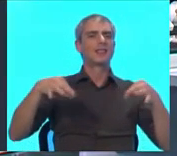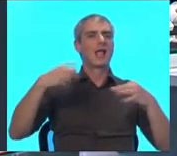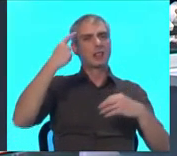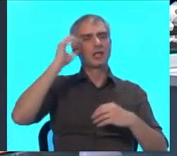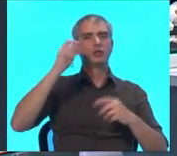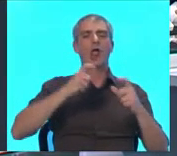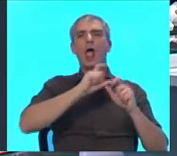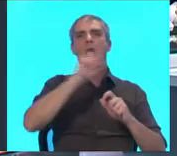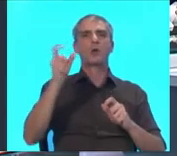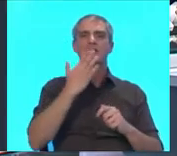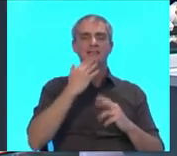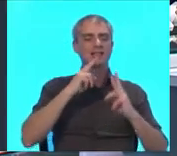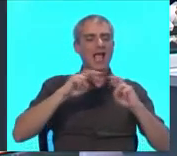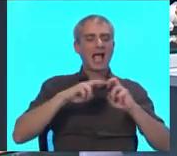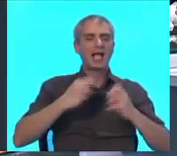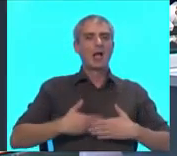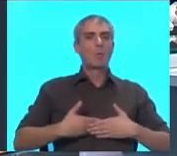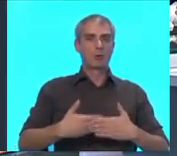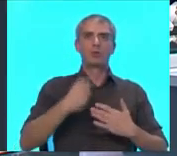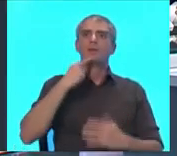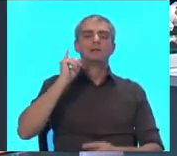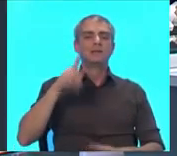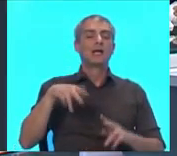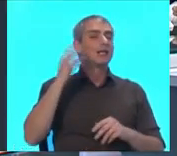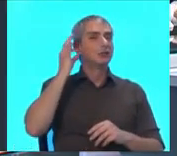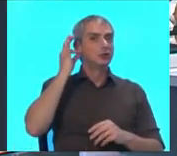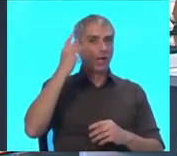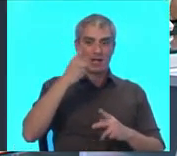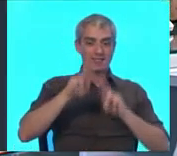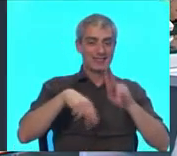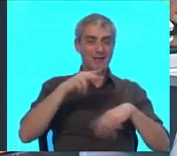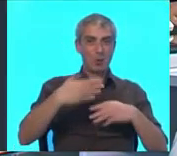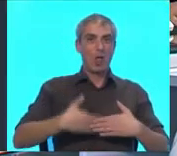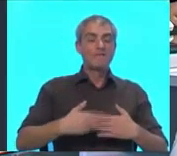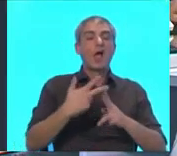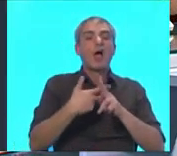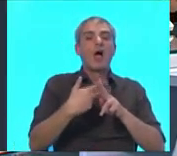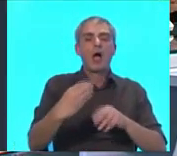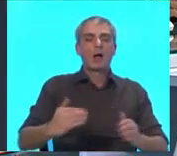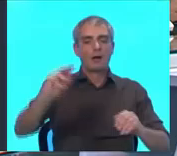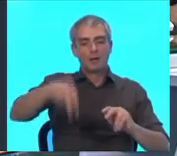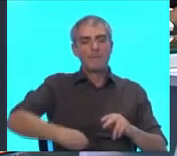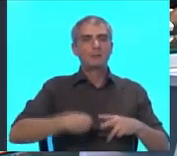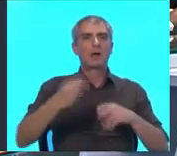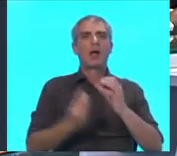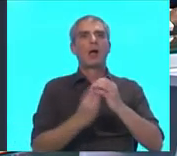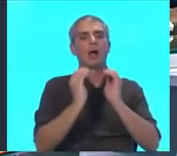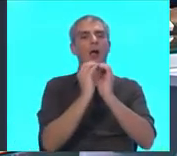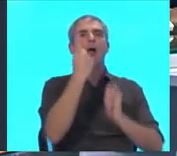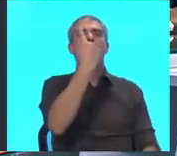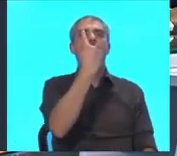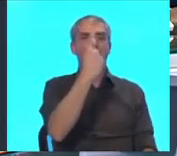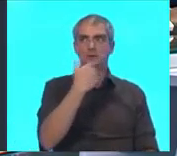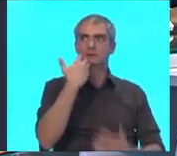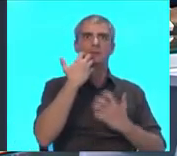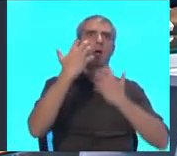הישראלית לחקר הפוריות, שקובע כי יש להחזיר לנשים בטיפול הפריה רק עובר אחד. הפרסום עורר סערה, והיום קטי